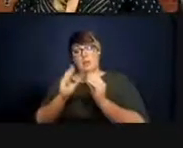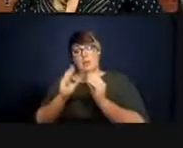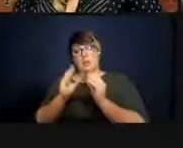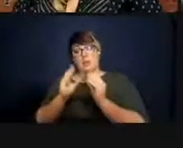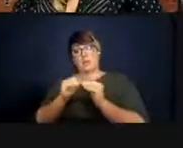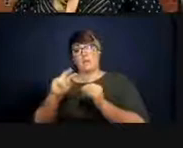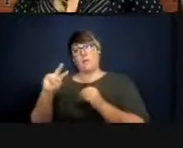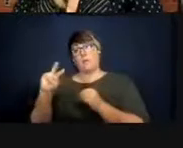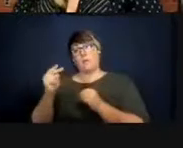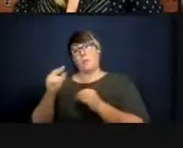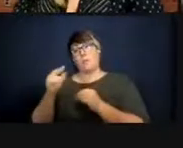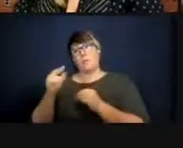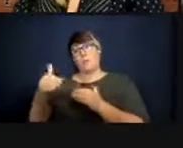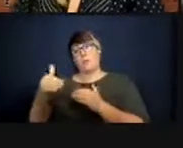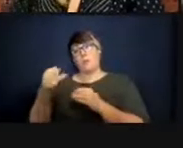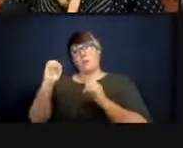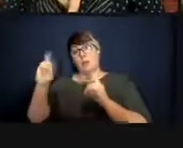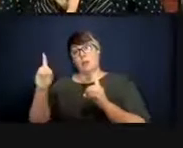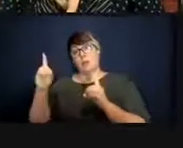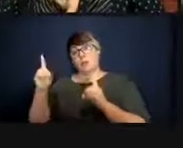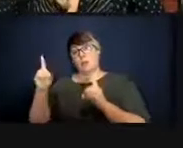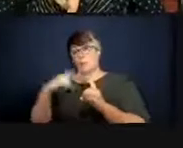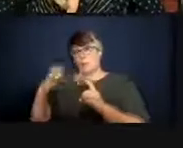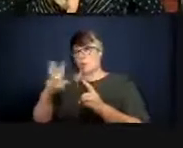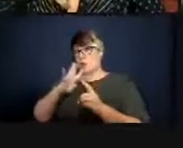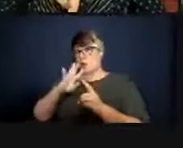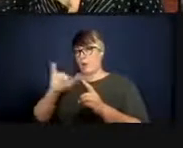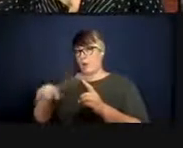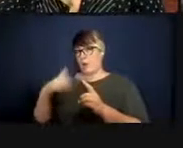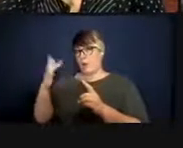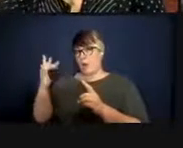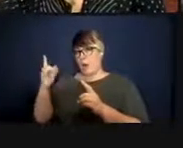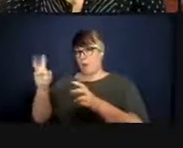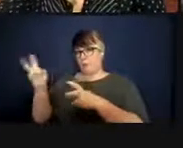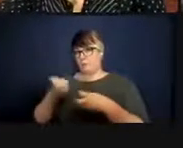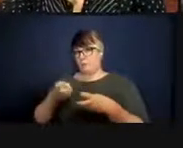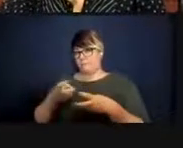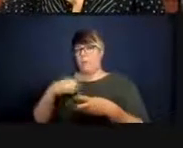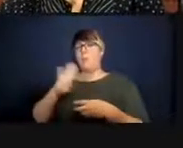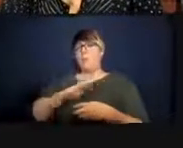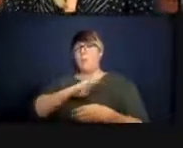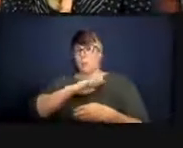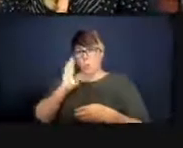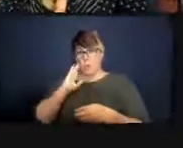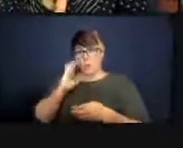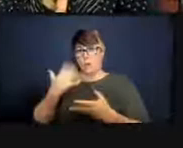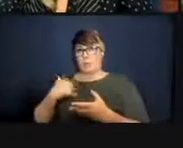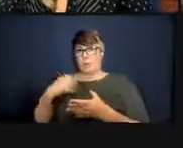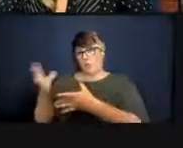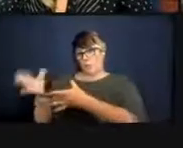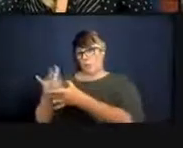swali la mafunzo baada ya shule za sekondari.